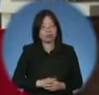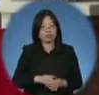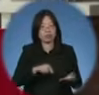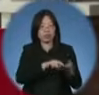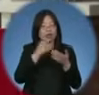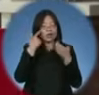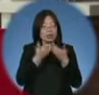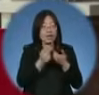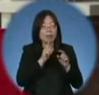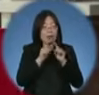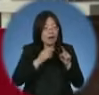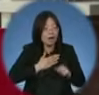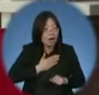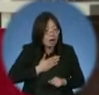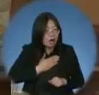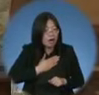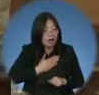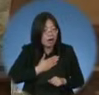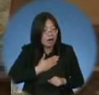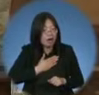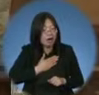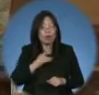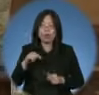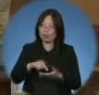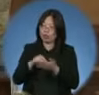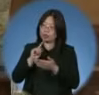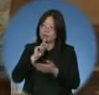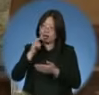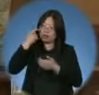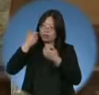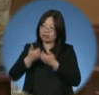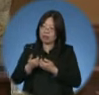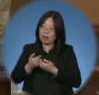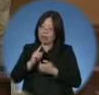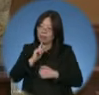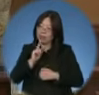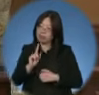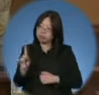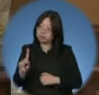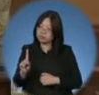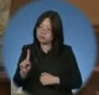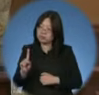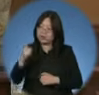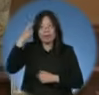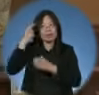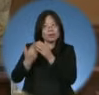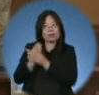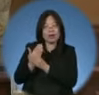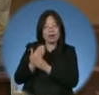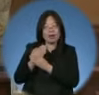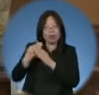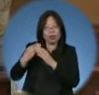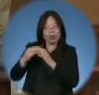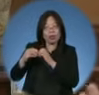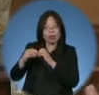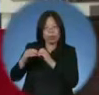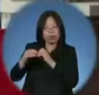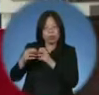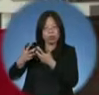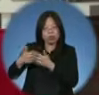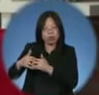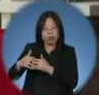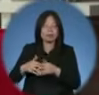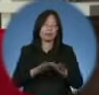외로움의 반대말이 뭔지 아세요? 외로움의 반대말? 갑자기 생각이 잘 안 나오네요. 뭐죠?